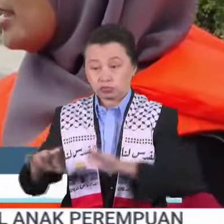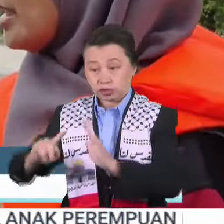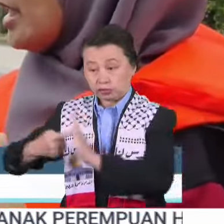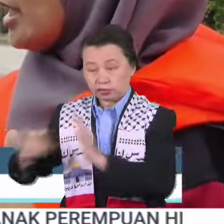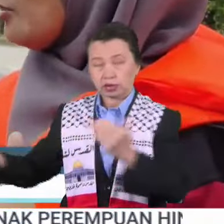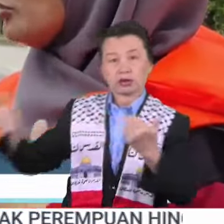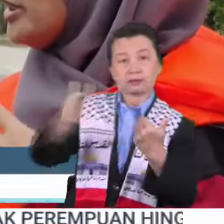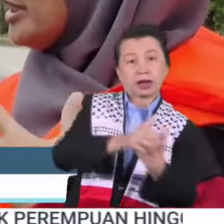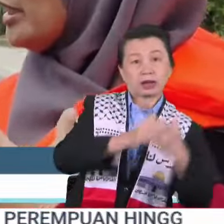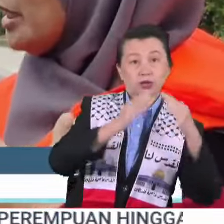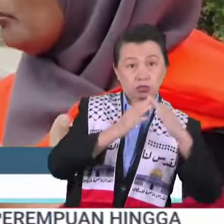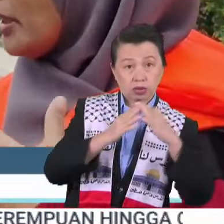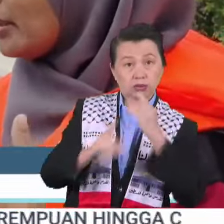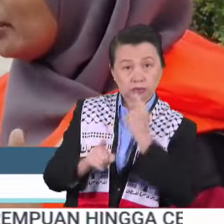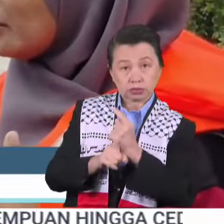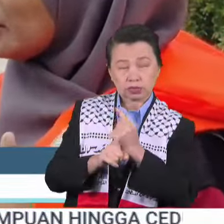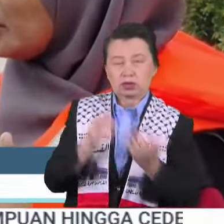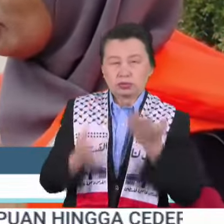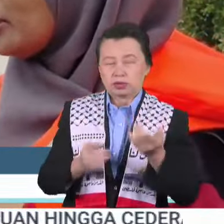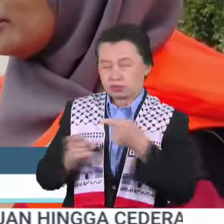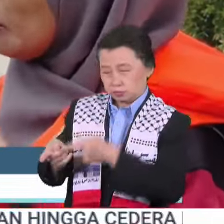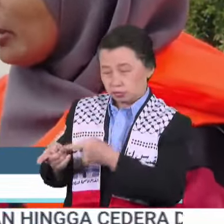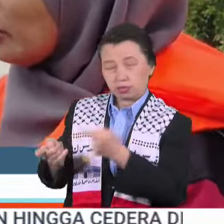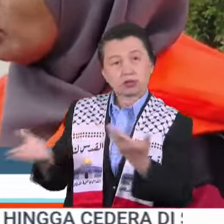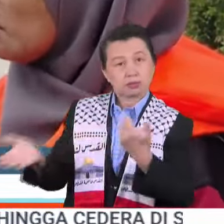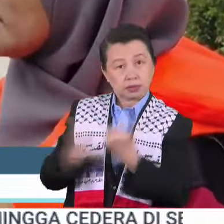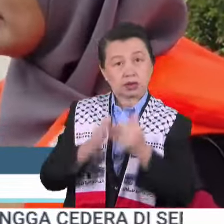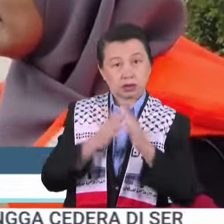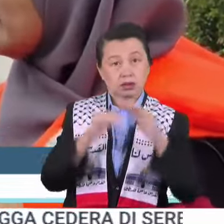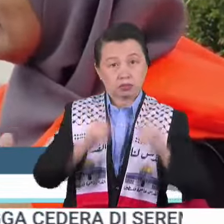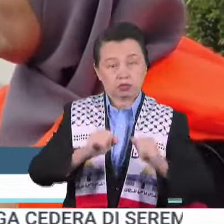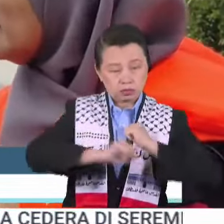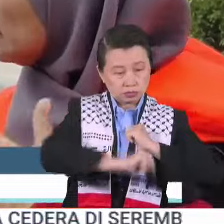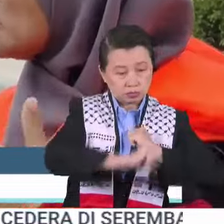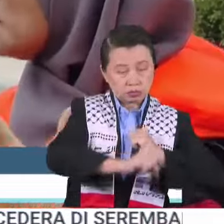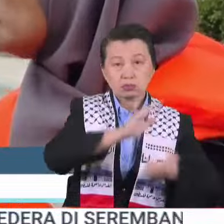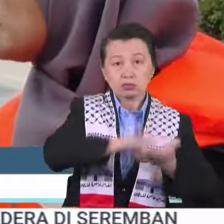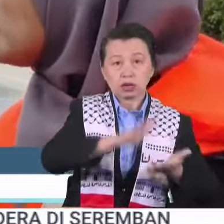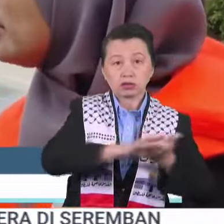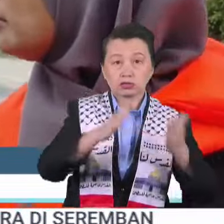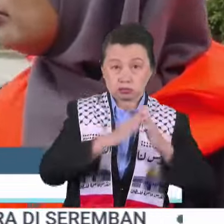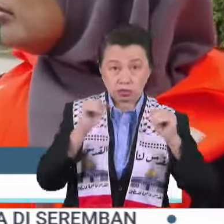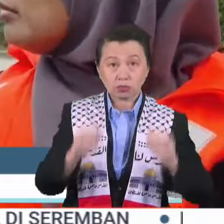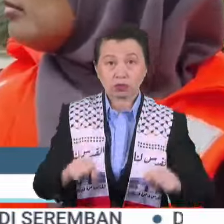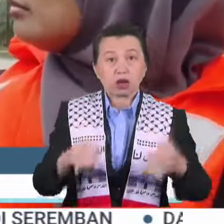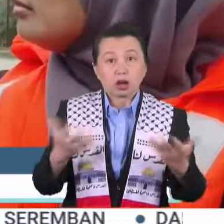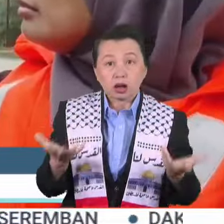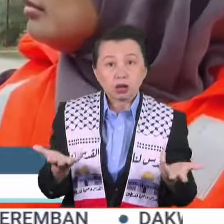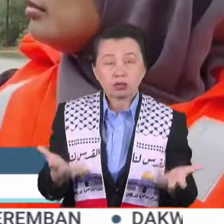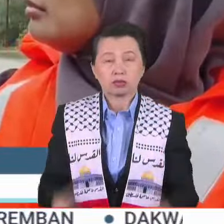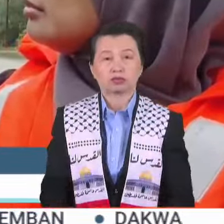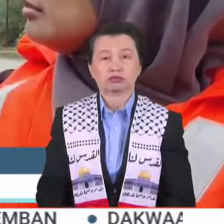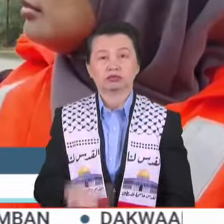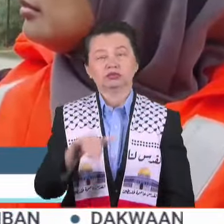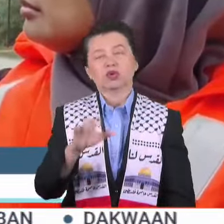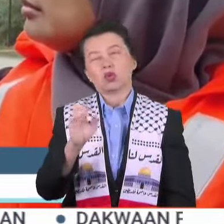kediaman masing-masing. Mungkin mereka orang kata dah boleh untuk membersihkan kediaman atau macam mana tuan sebenarnya? Okey,